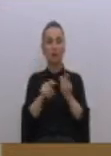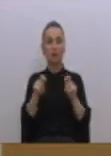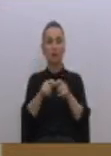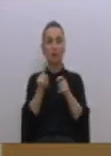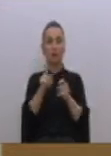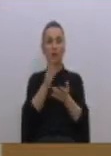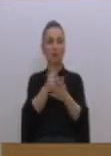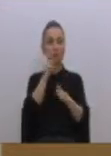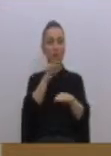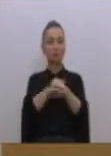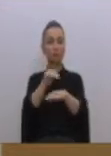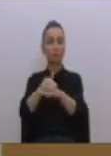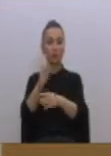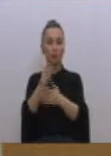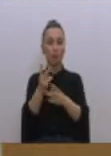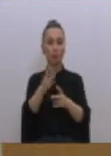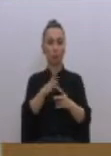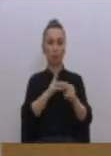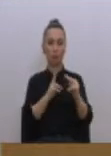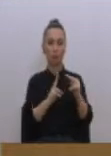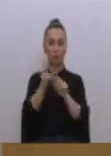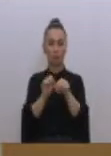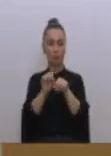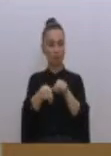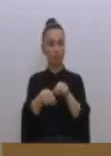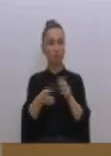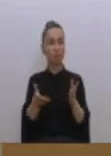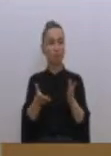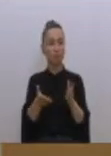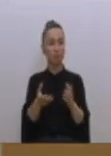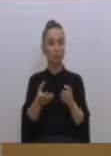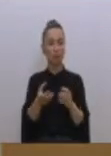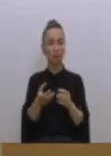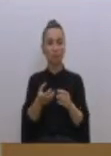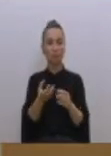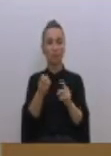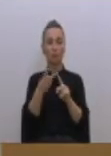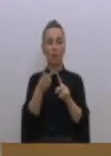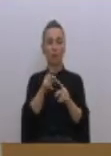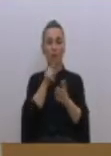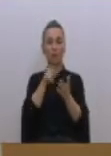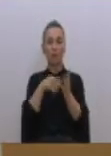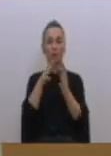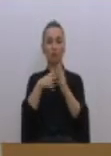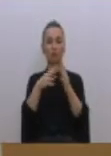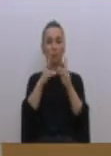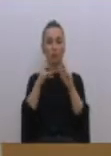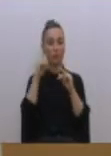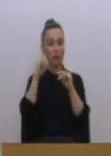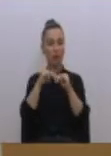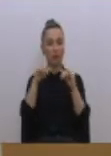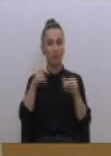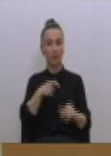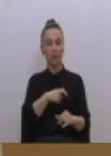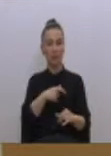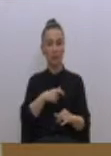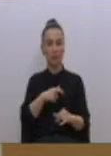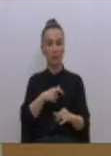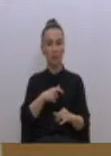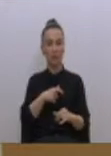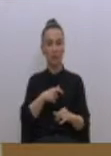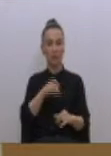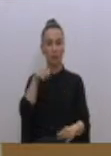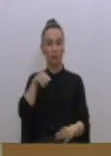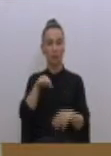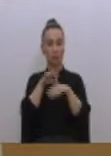rats fiksirdeba kholme is mains iqos aghmokhreli da ragas gam. Da kitkhve, meore kitkhva es aris soplis ganitvarebis სააგენტოს აუდიტი